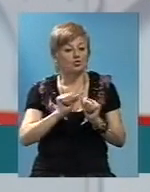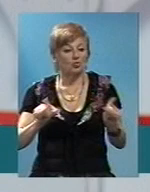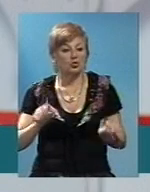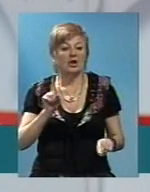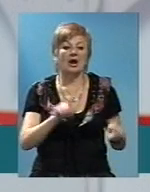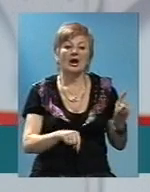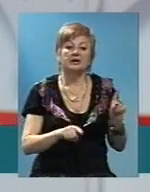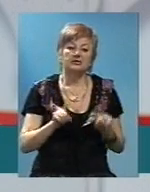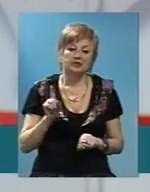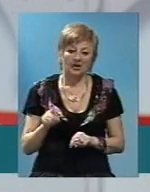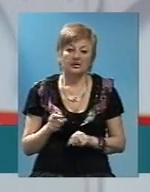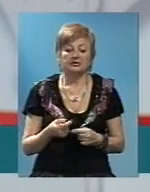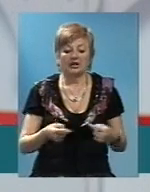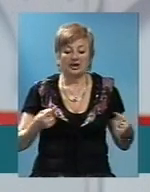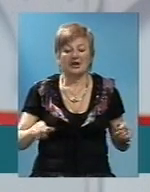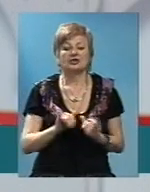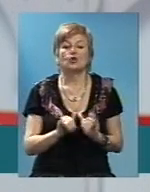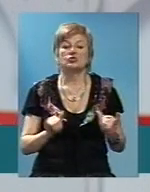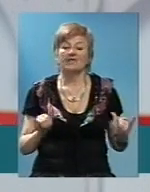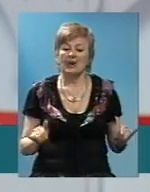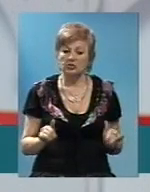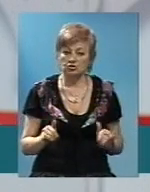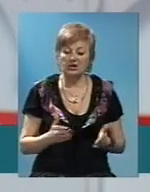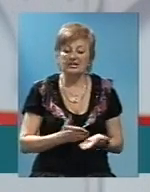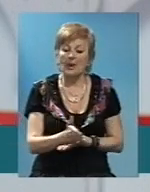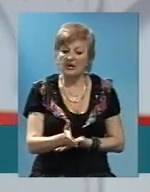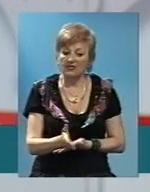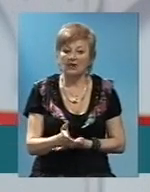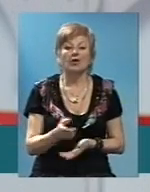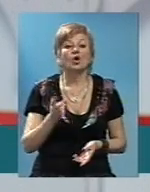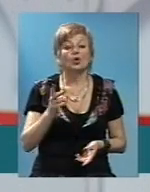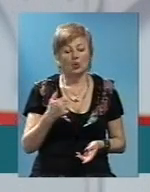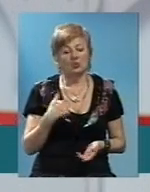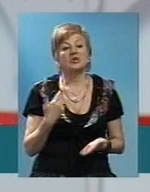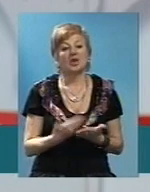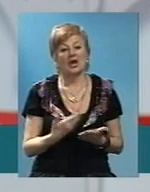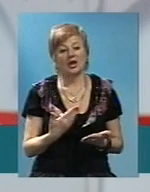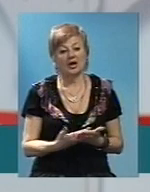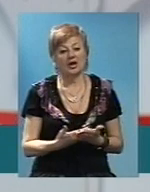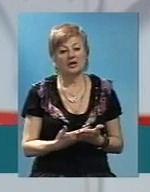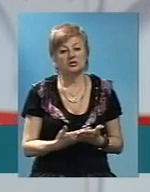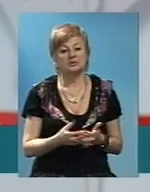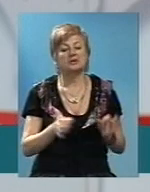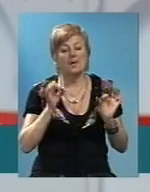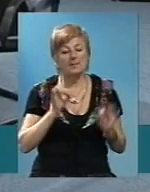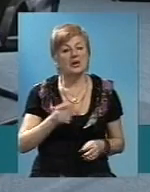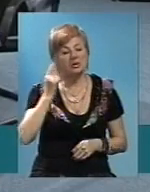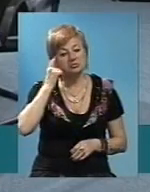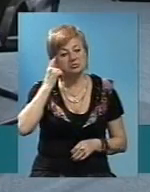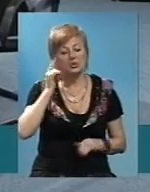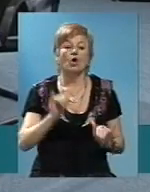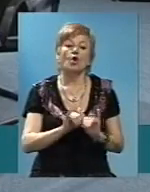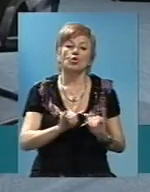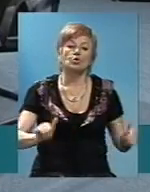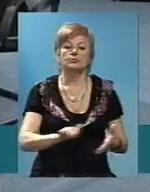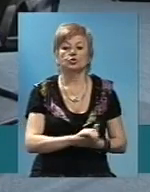ще мають по декілька різних розвиваючих напрямків. Але це, мені здається, це просто логічний розвиток суспільства. Навіть не можна сказати,